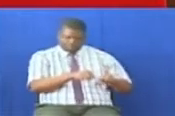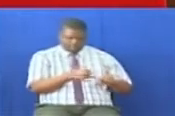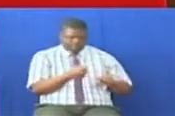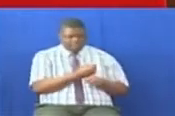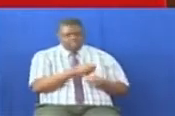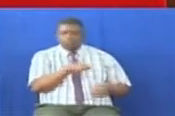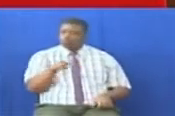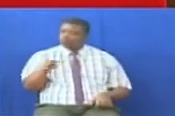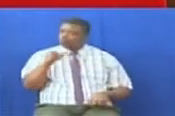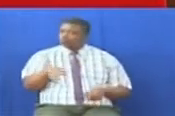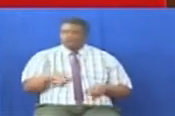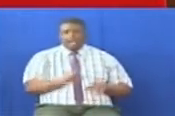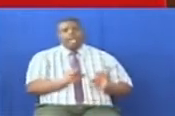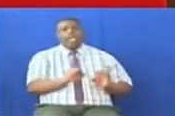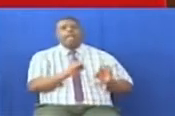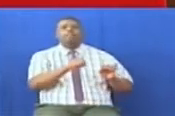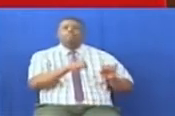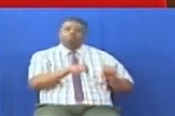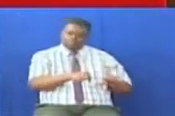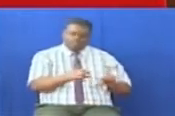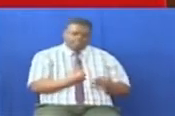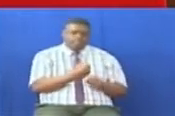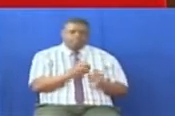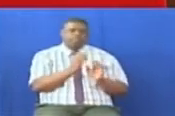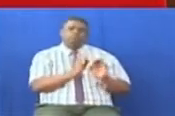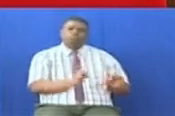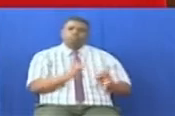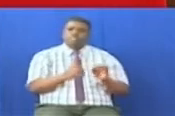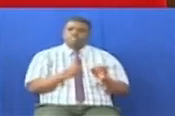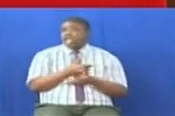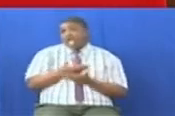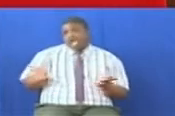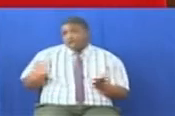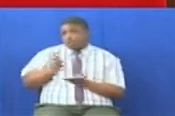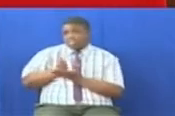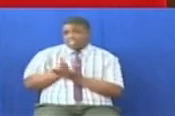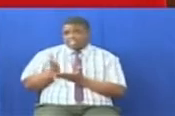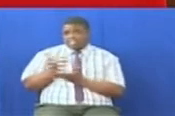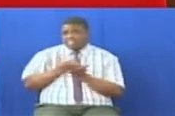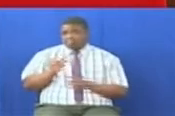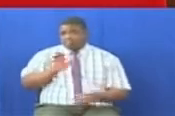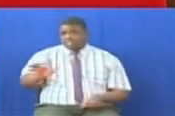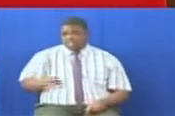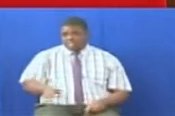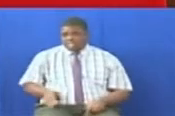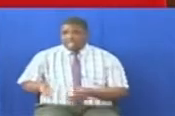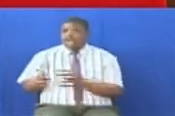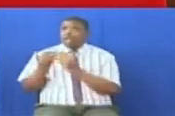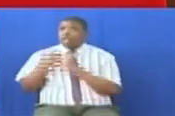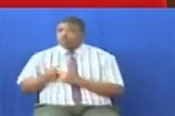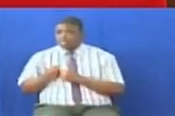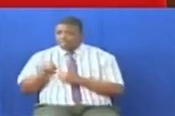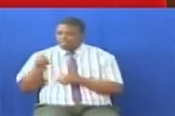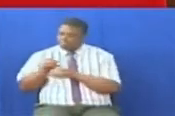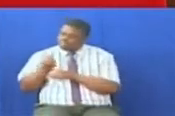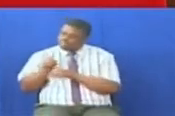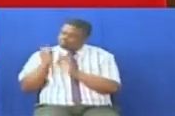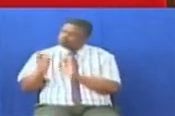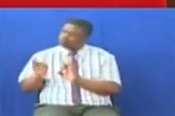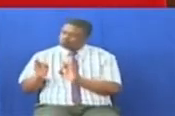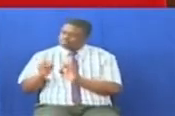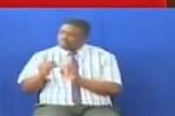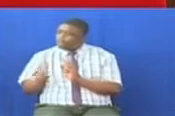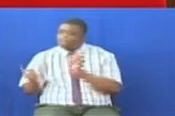anayekaimu kutofanya vizuri kwa sababu hana uhakika na sehemu aliona. Na anaweza akakaimu akafanya vizuri, anakuja analetwa mtu mwingine. Kwa hiyo